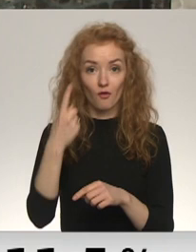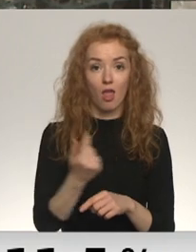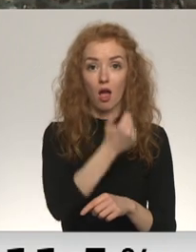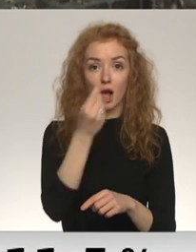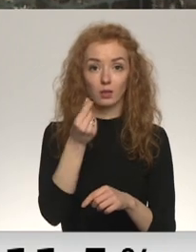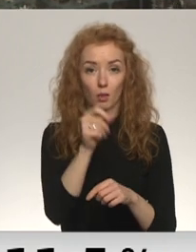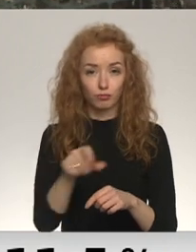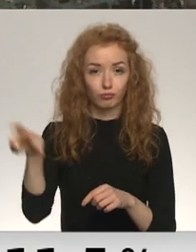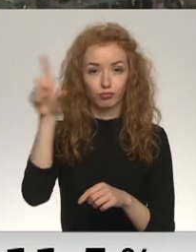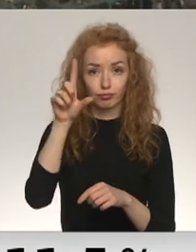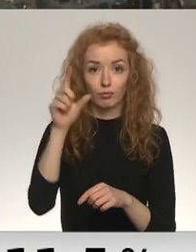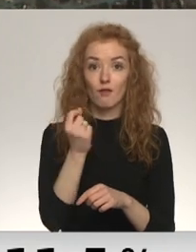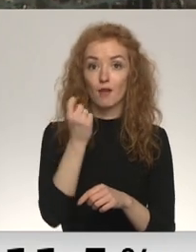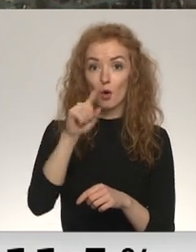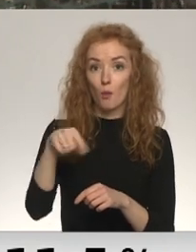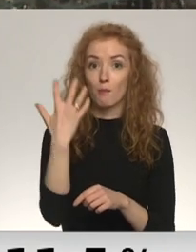inflācija sasniegusi